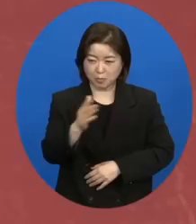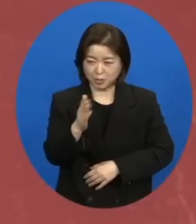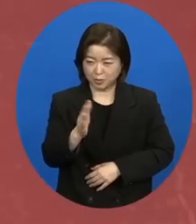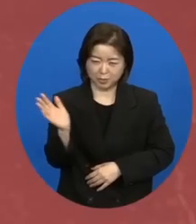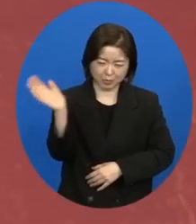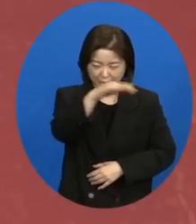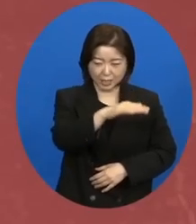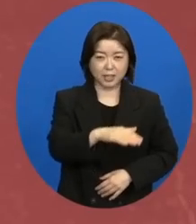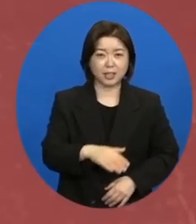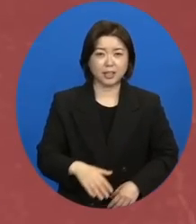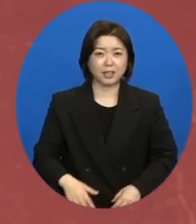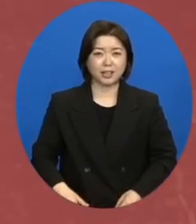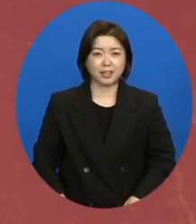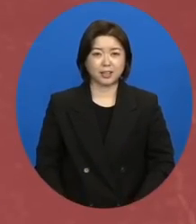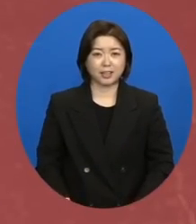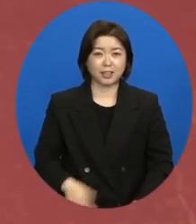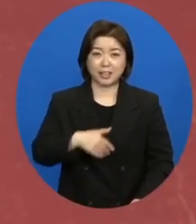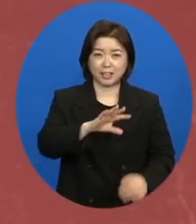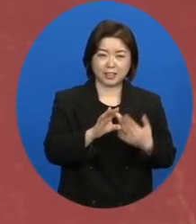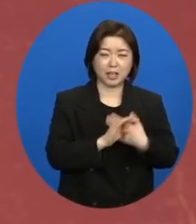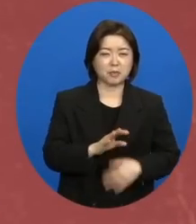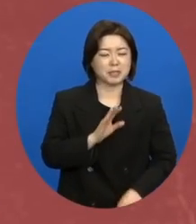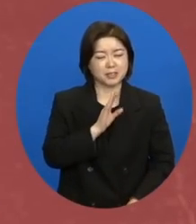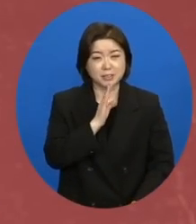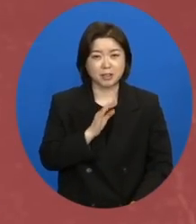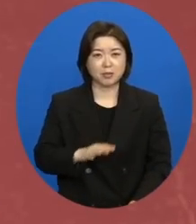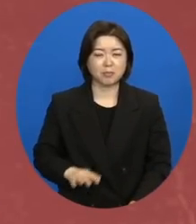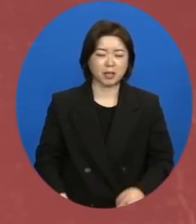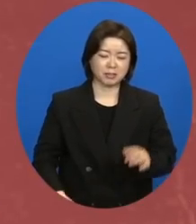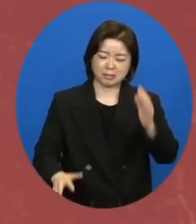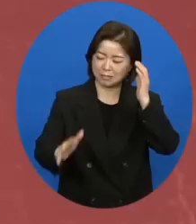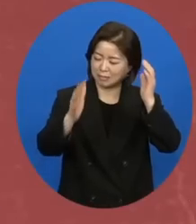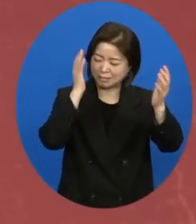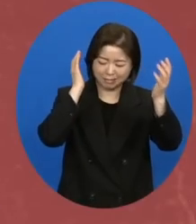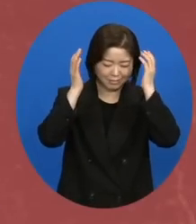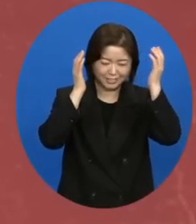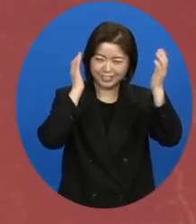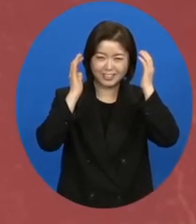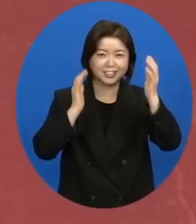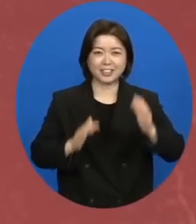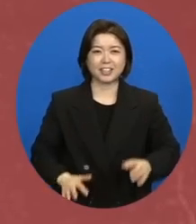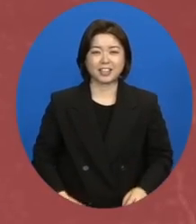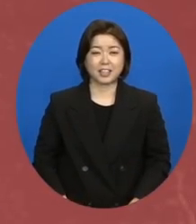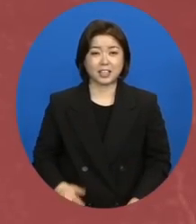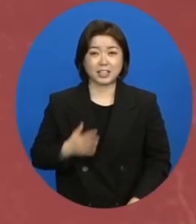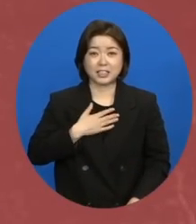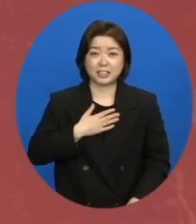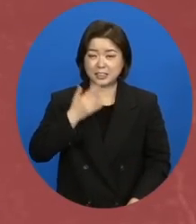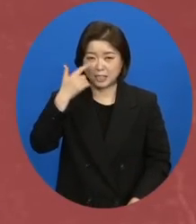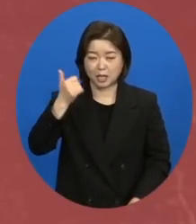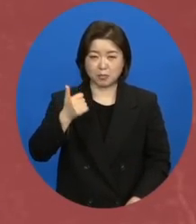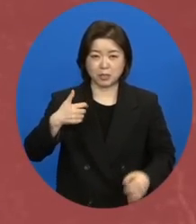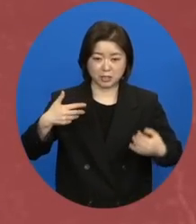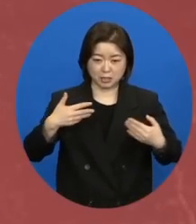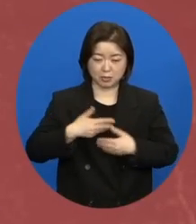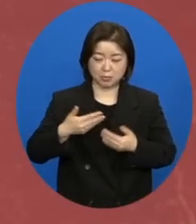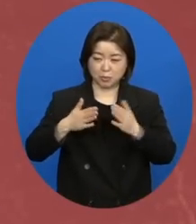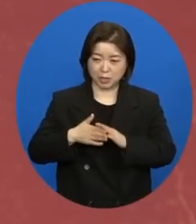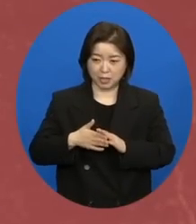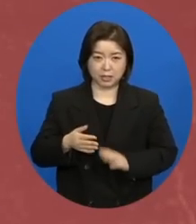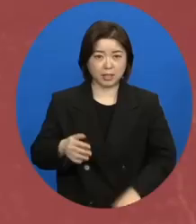거야. 가면 정말 환란입니다. 우리 아버지 목욕탕값 빼야